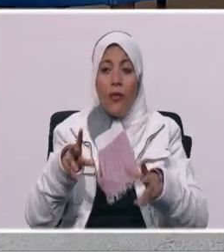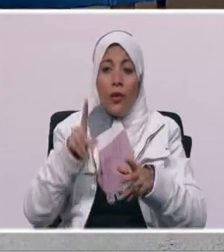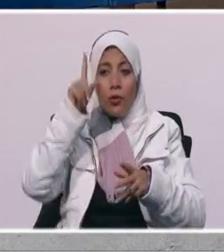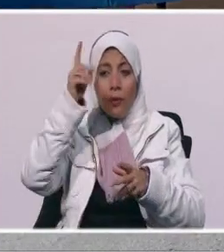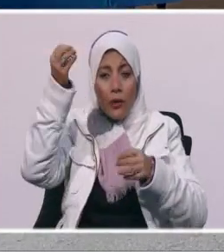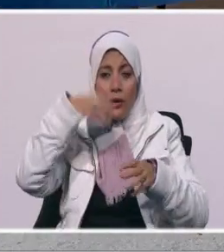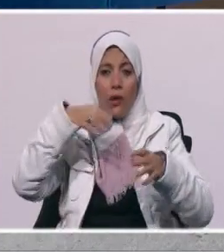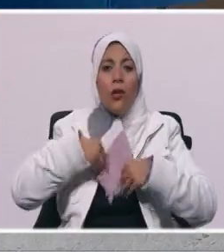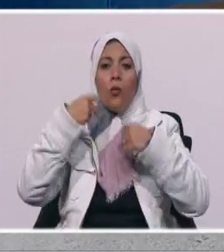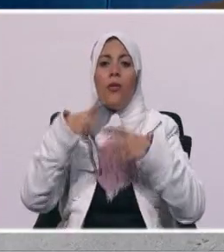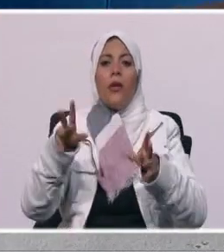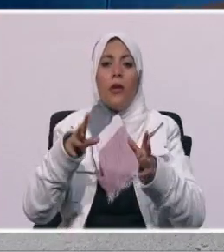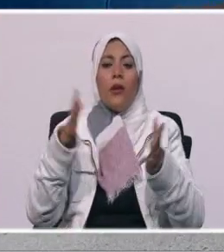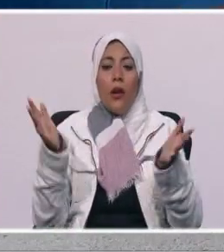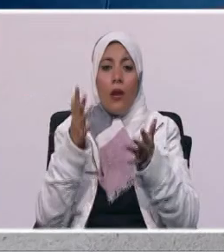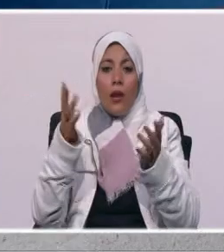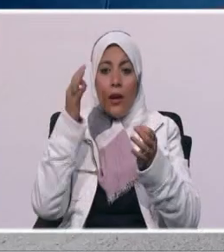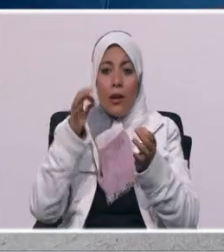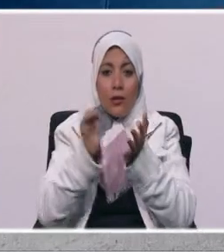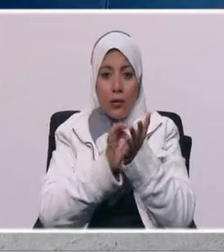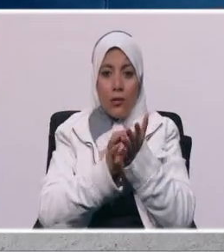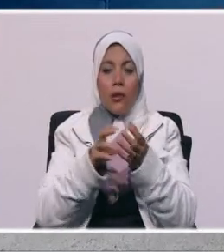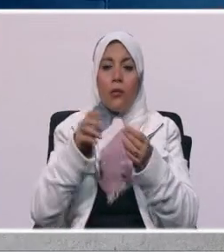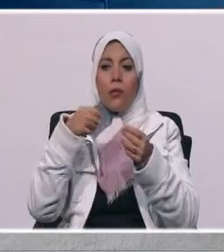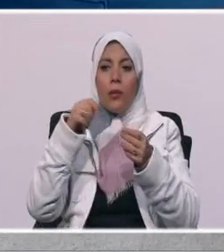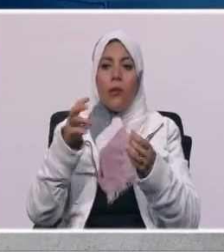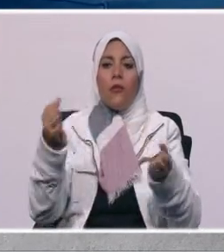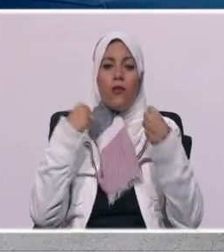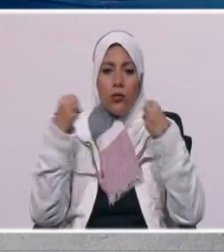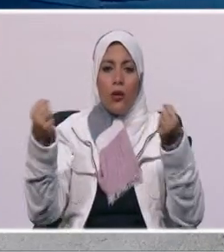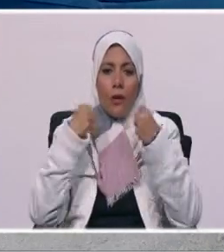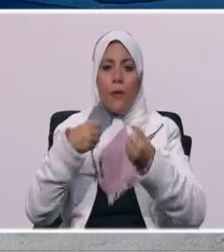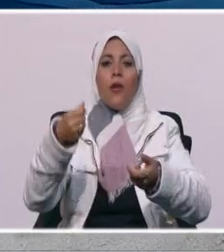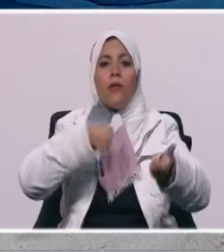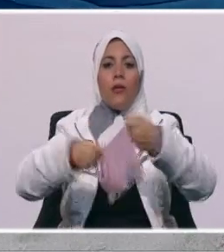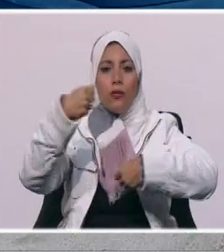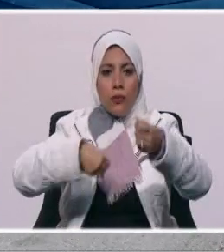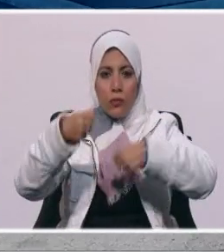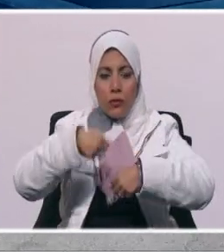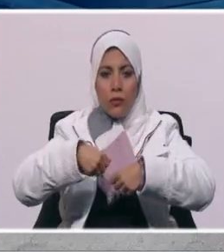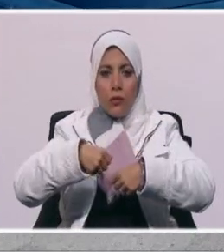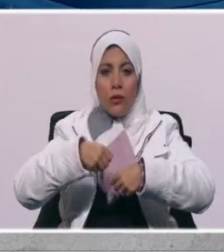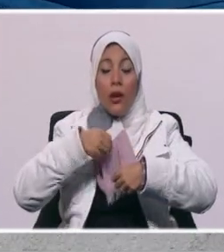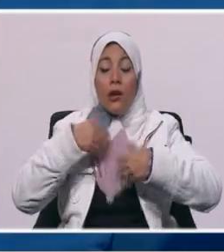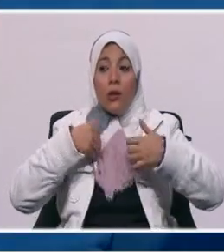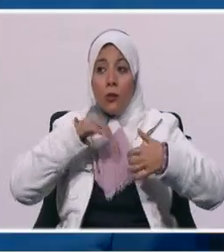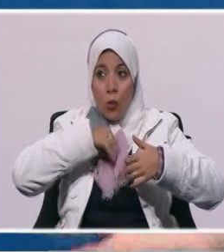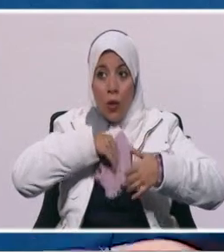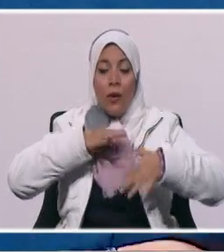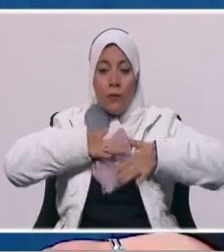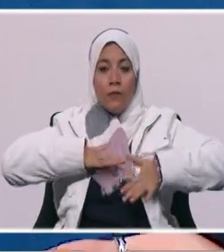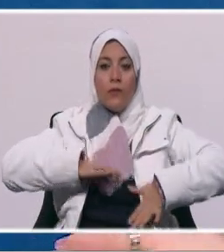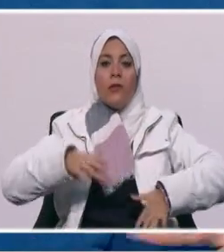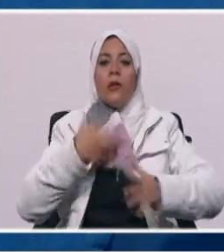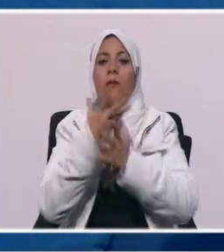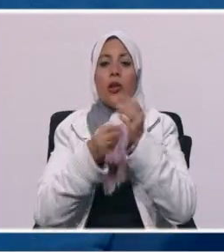الرضا باللي ربنا كتبه لك، في الصحة، في الدخل، في انك مثلا عندي حالة رضا، ما عنديش